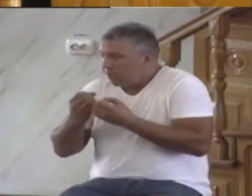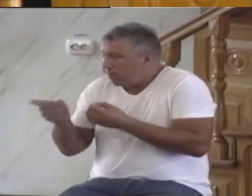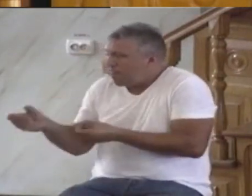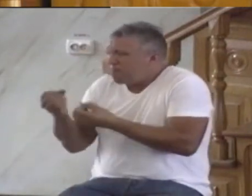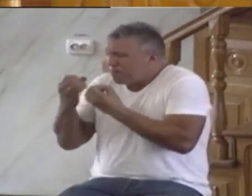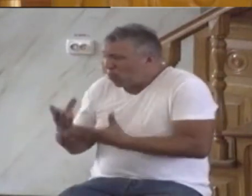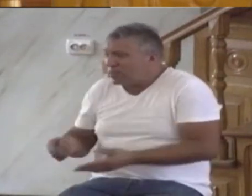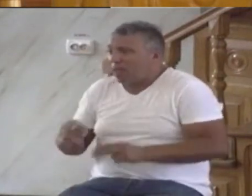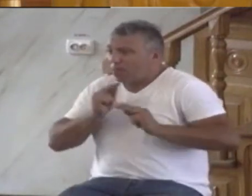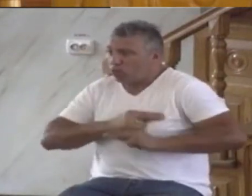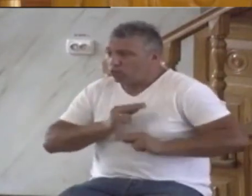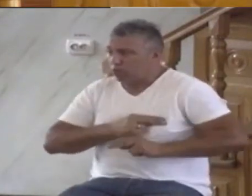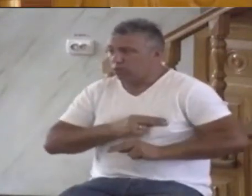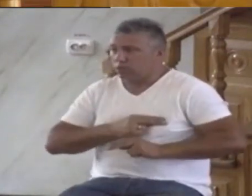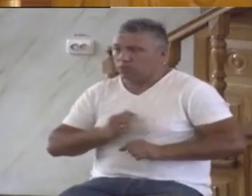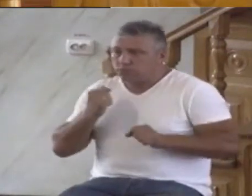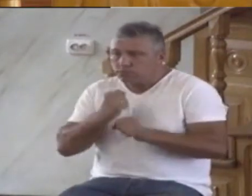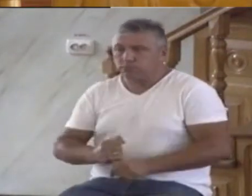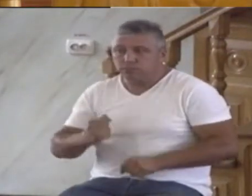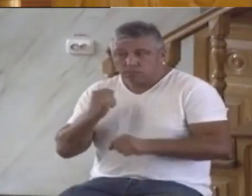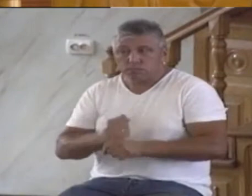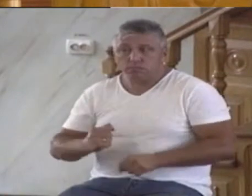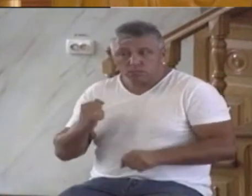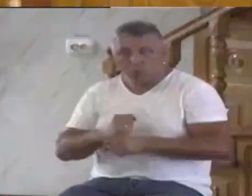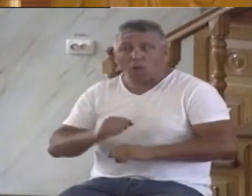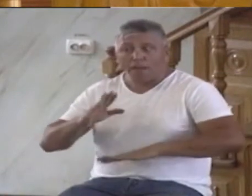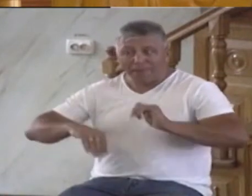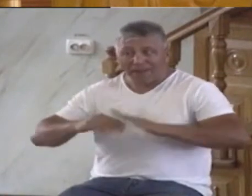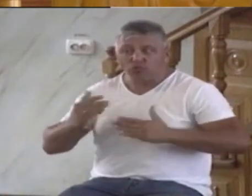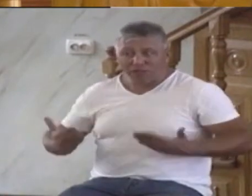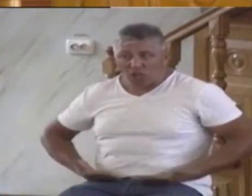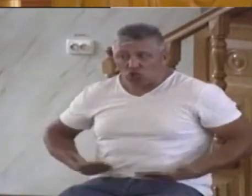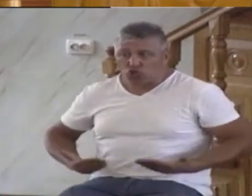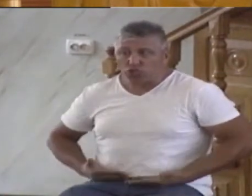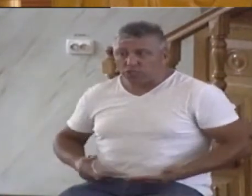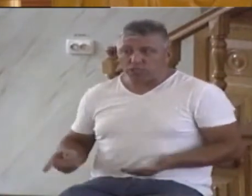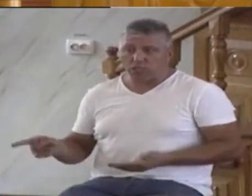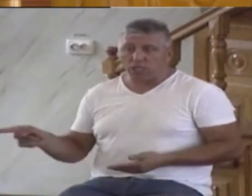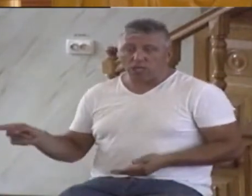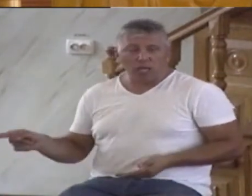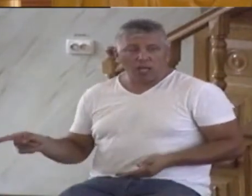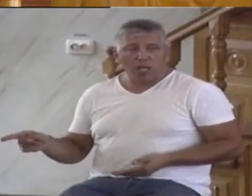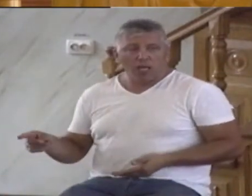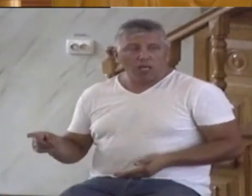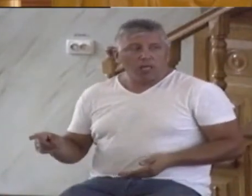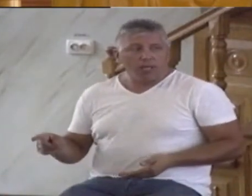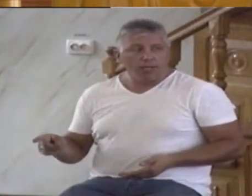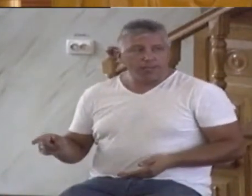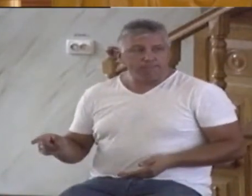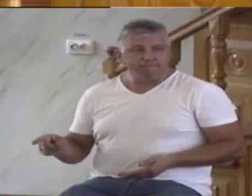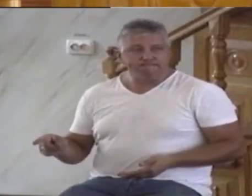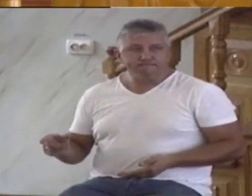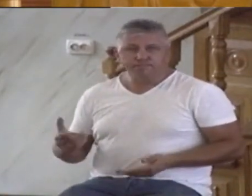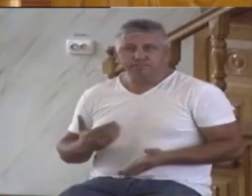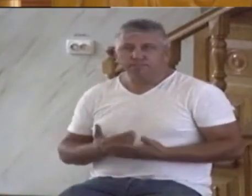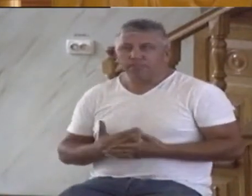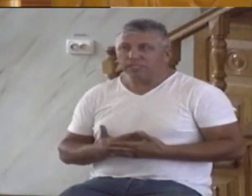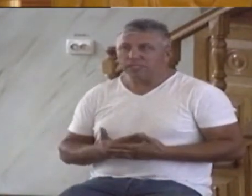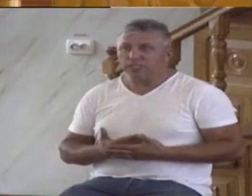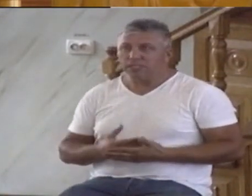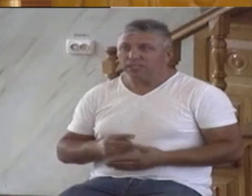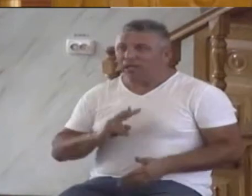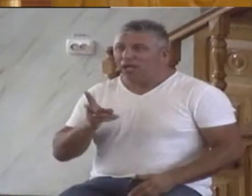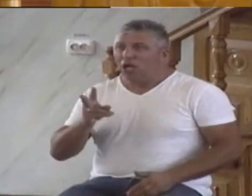Он был другим. В практике жизни он не шел ни на какие компромиссы для того,